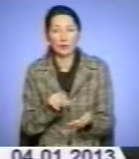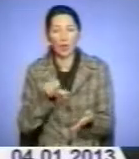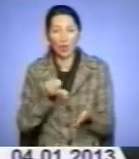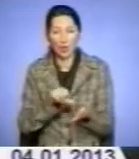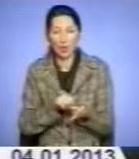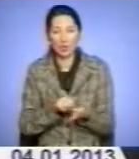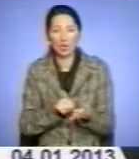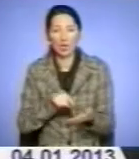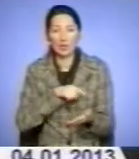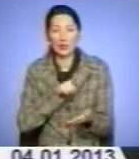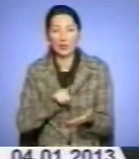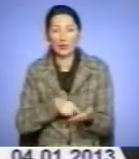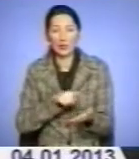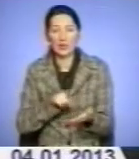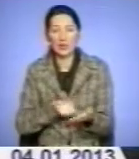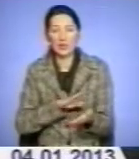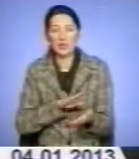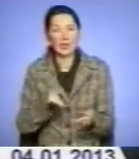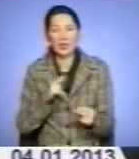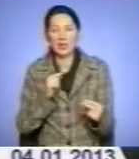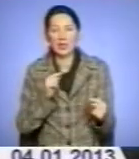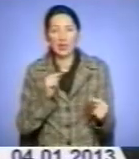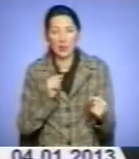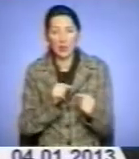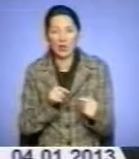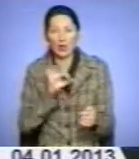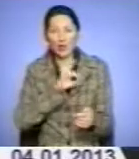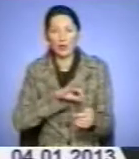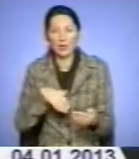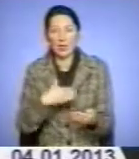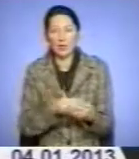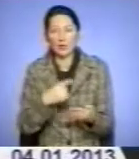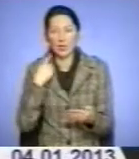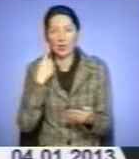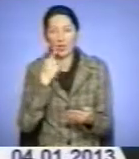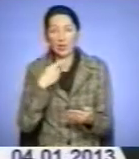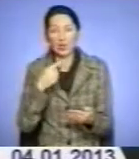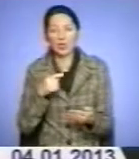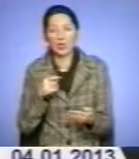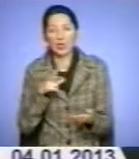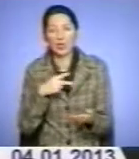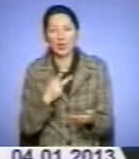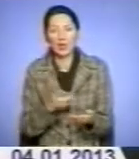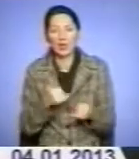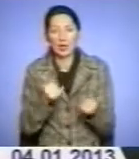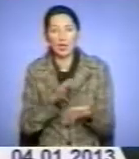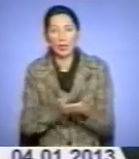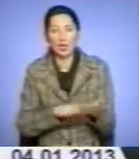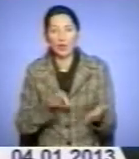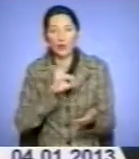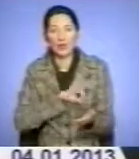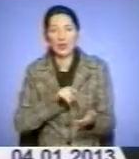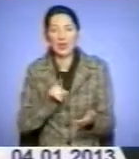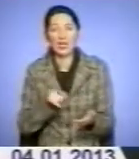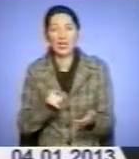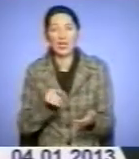учасник тестування не заперечує використовувати свої персональні дані для подальшого використання їх регіональним центром